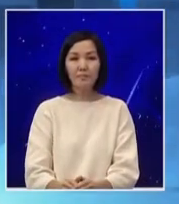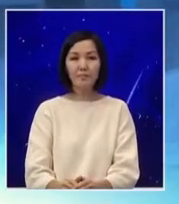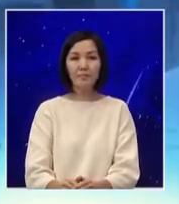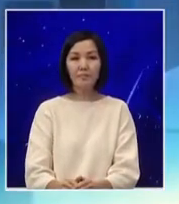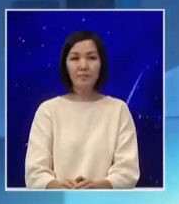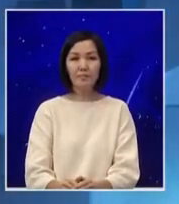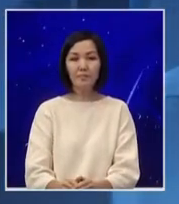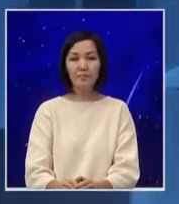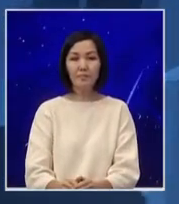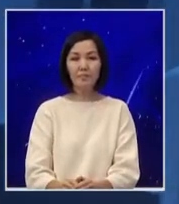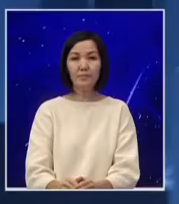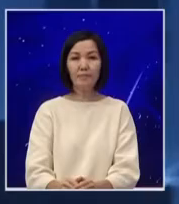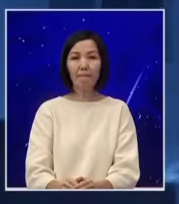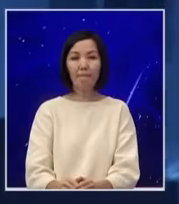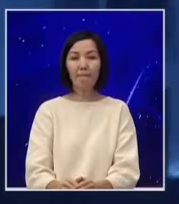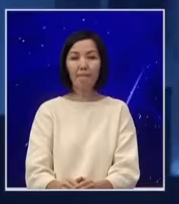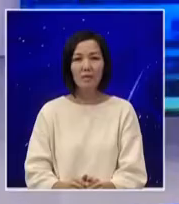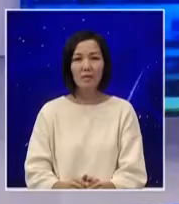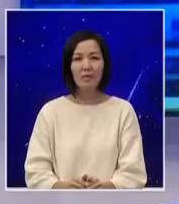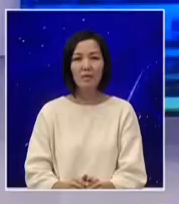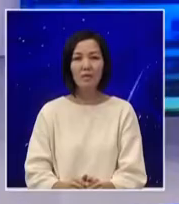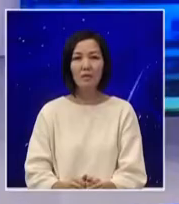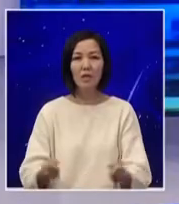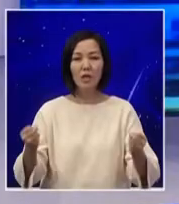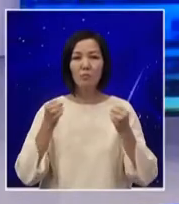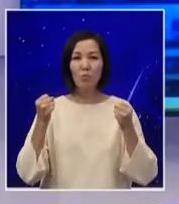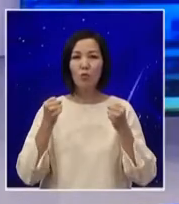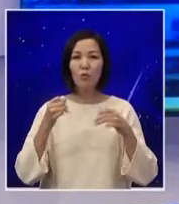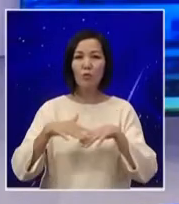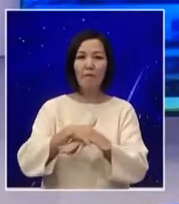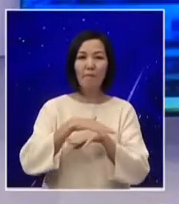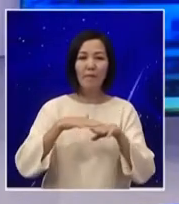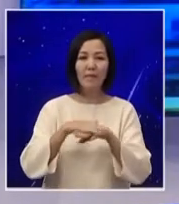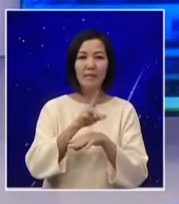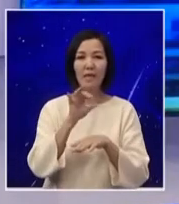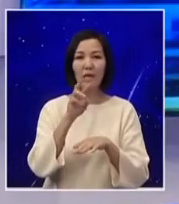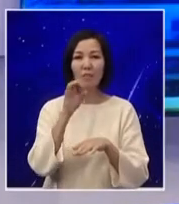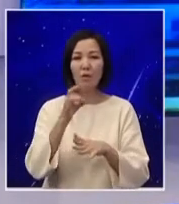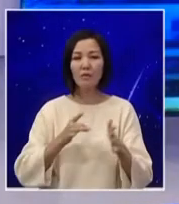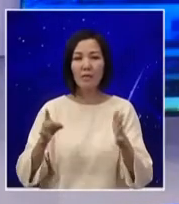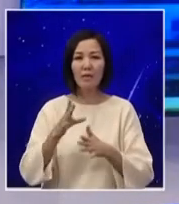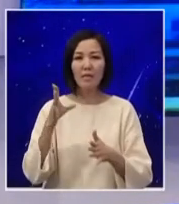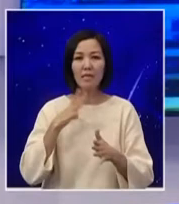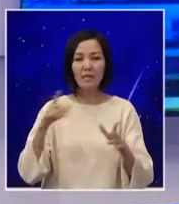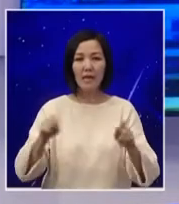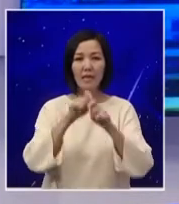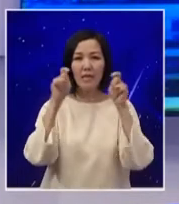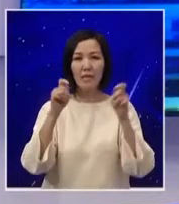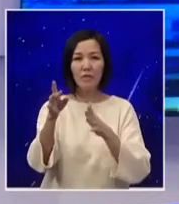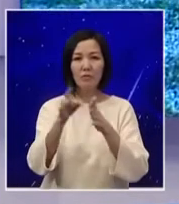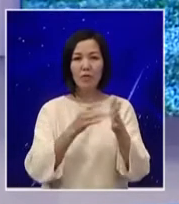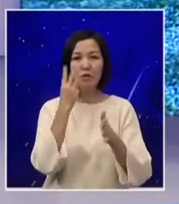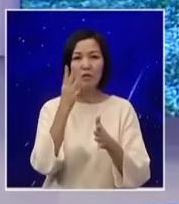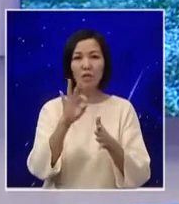осипов телеканал джитсу спорт в массы в кирилловском районе состоялось открытие сразу